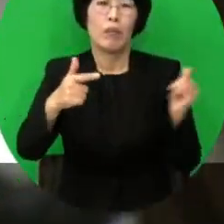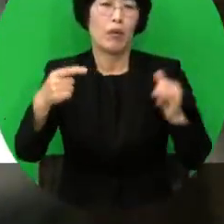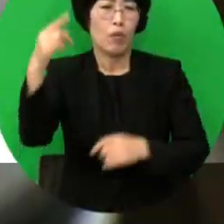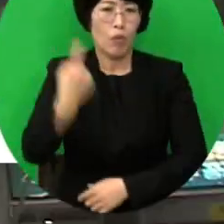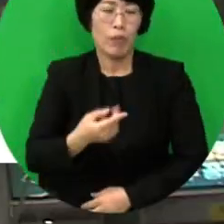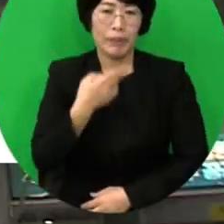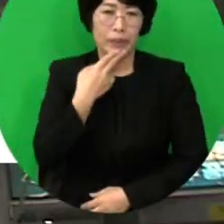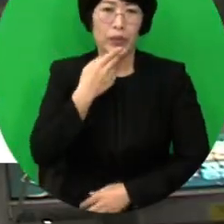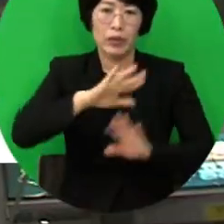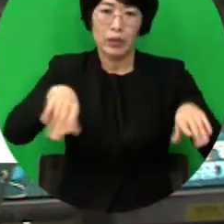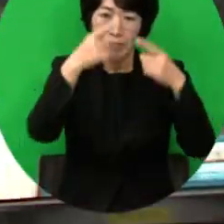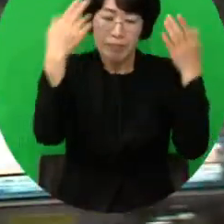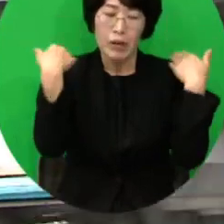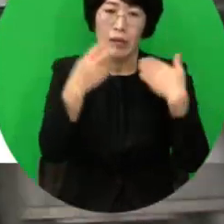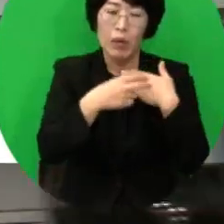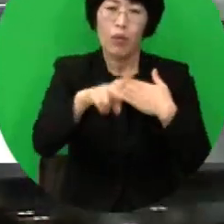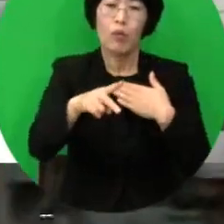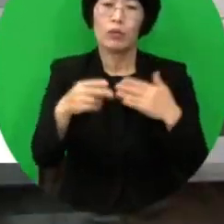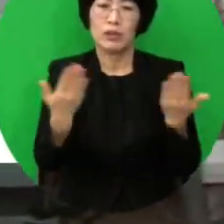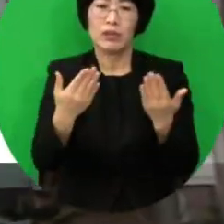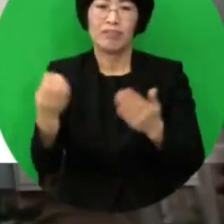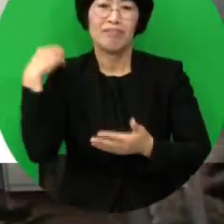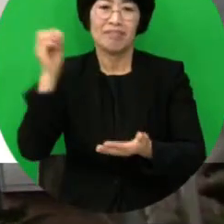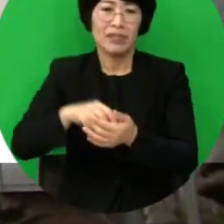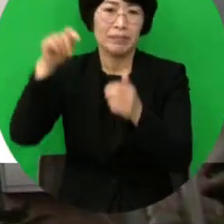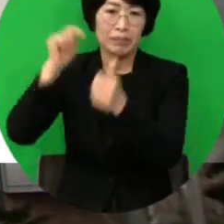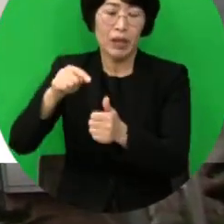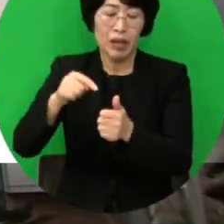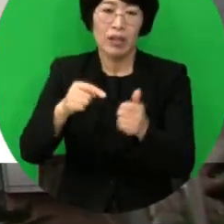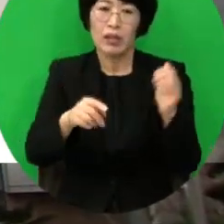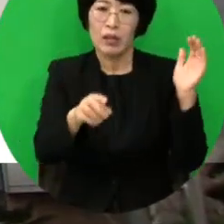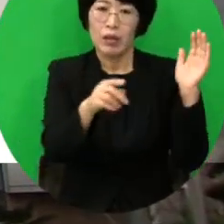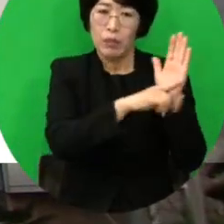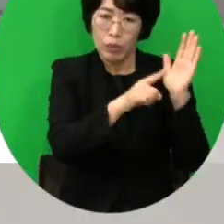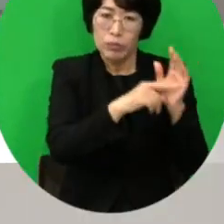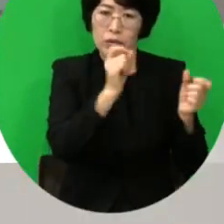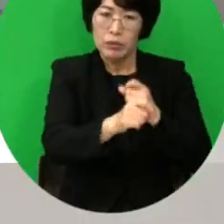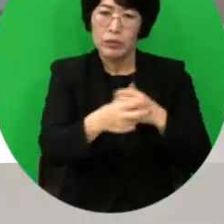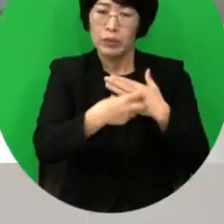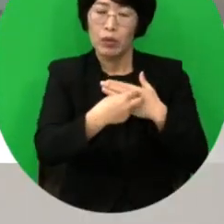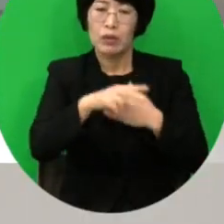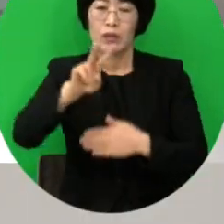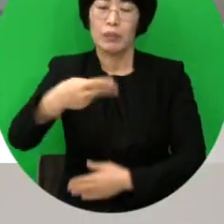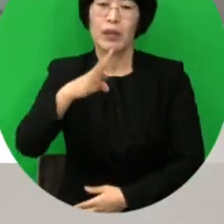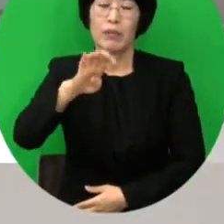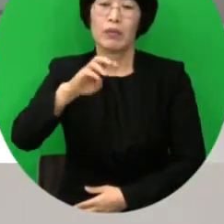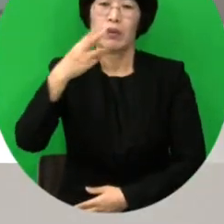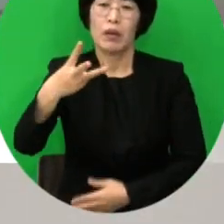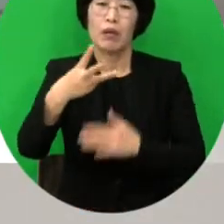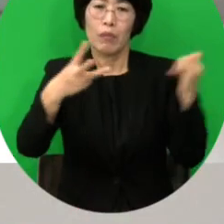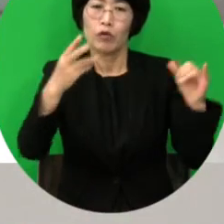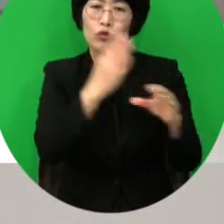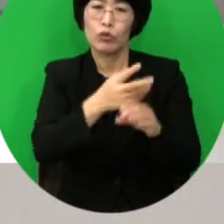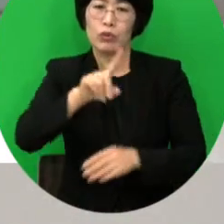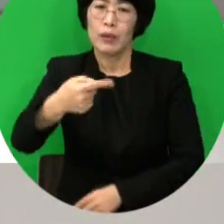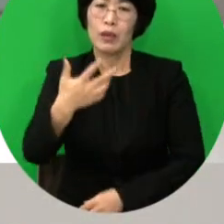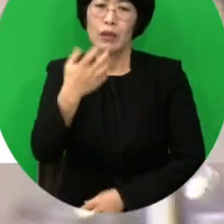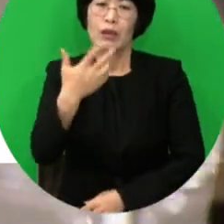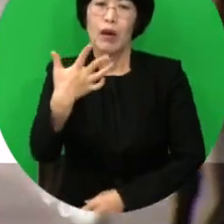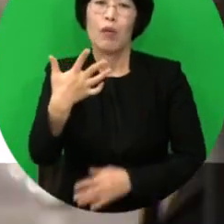않았고 전남대병원은 업무 개시 명령을 받은 본원, 분원 전공의의 243명 중